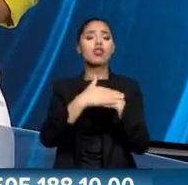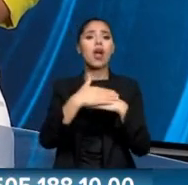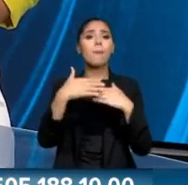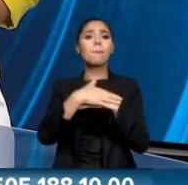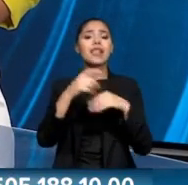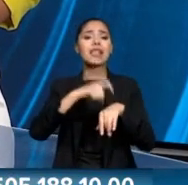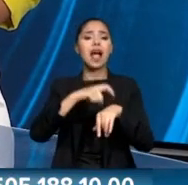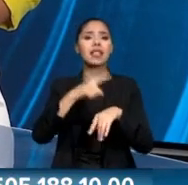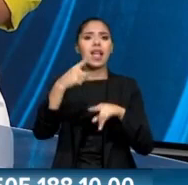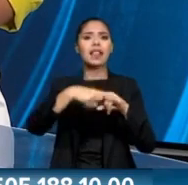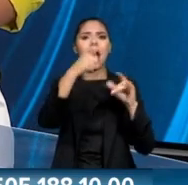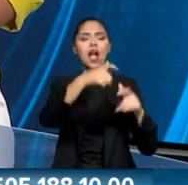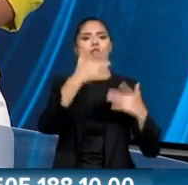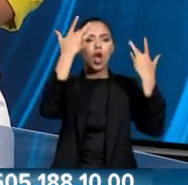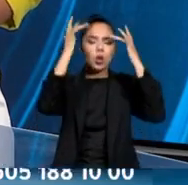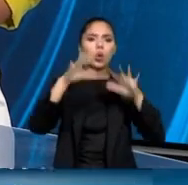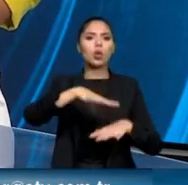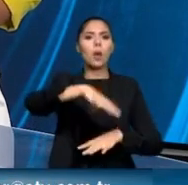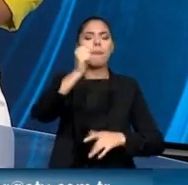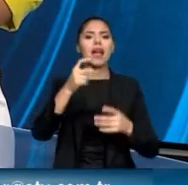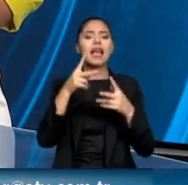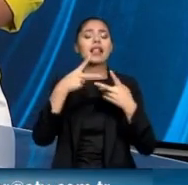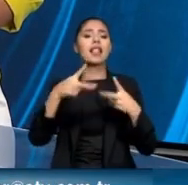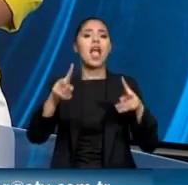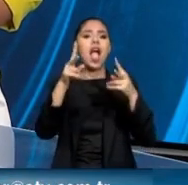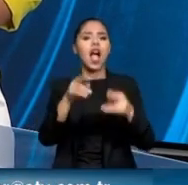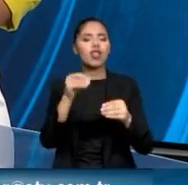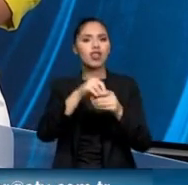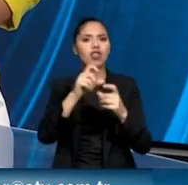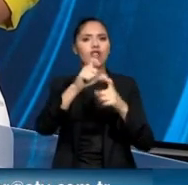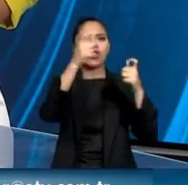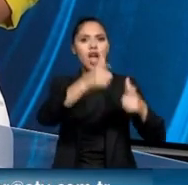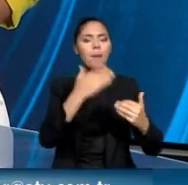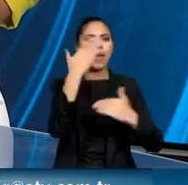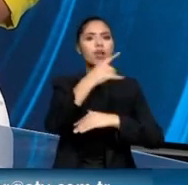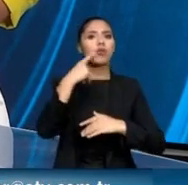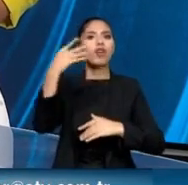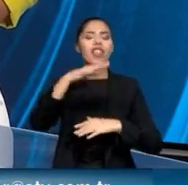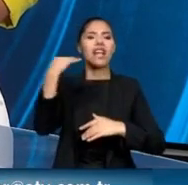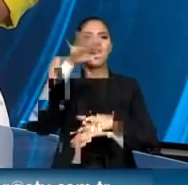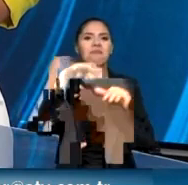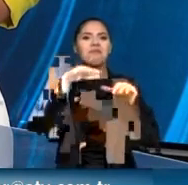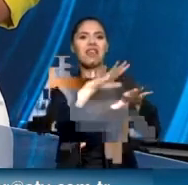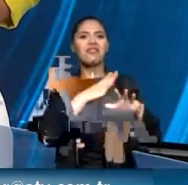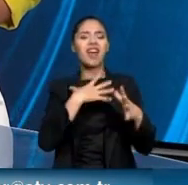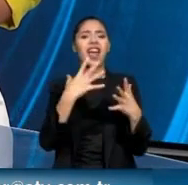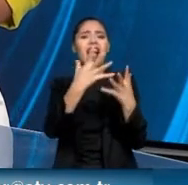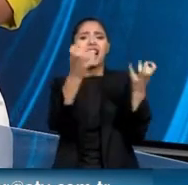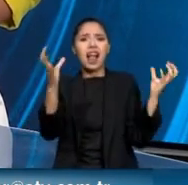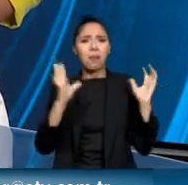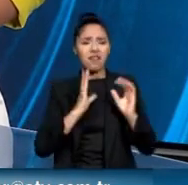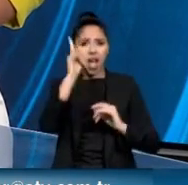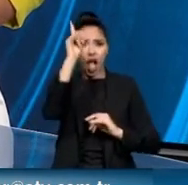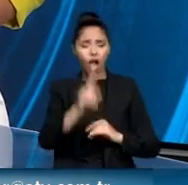de Hacı Ahmet Zeylan Kültür Merkezi'nin açılışı için Şahin Bey'e gitti. Erdoğan'a ilgi yoğundu. Kendisini bekleyen kalabalığı